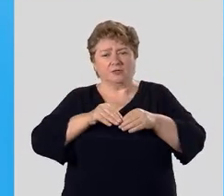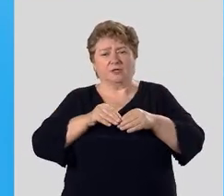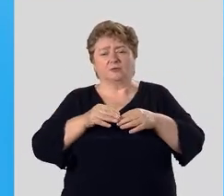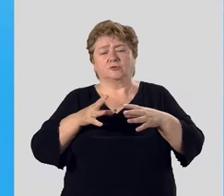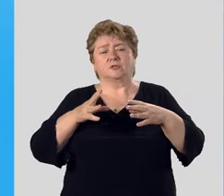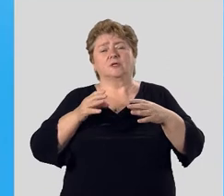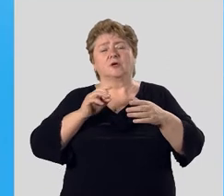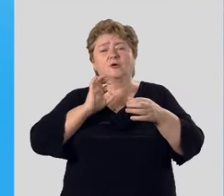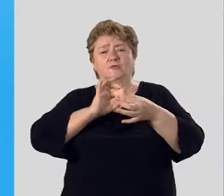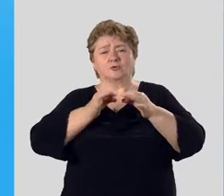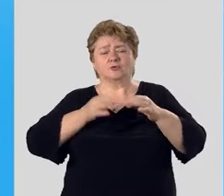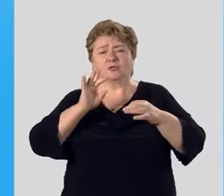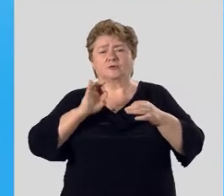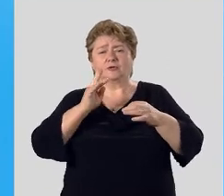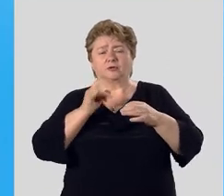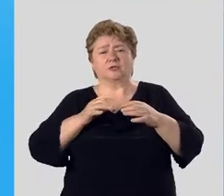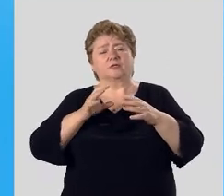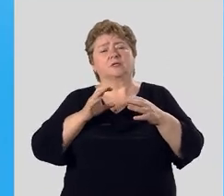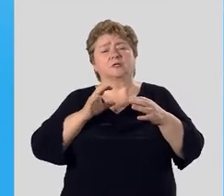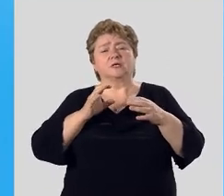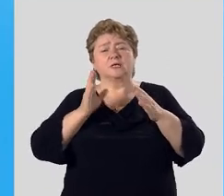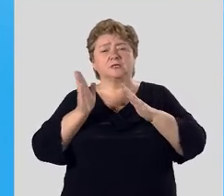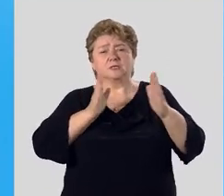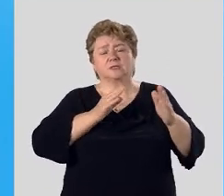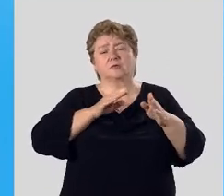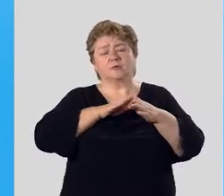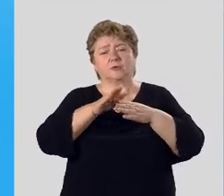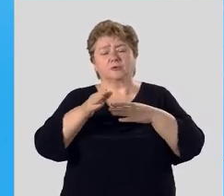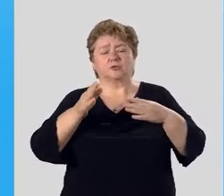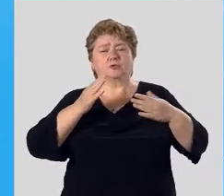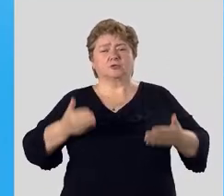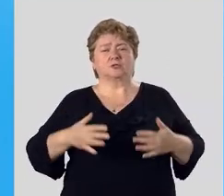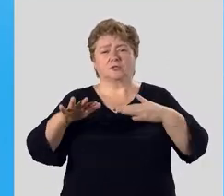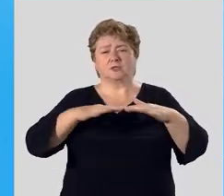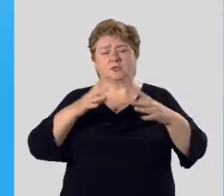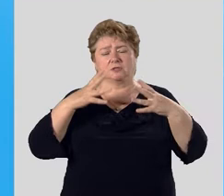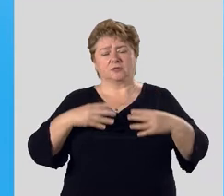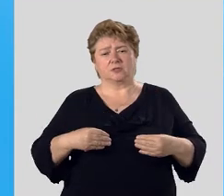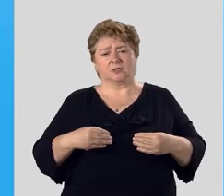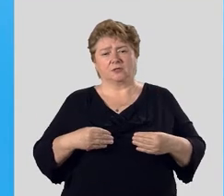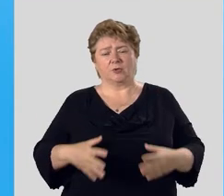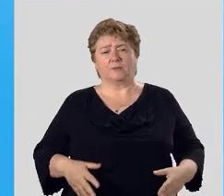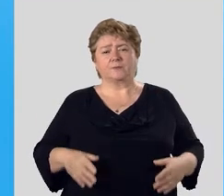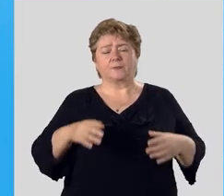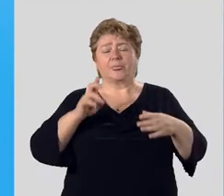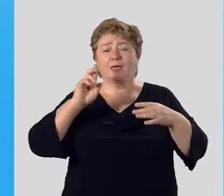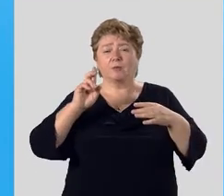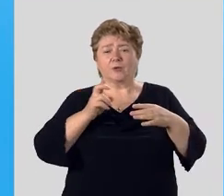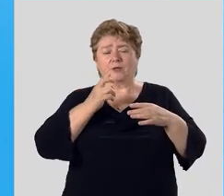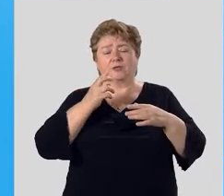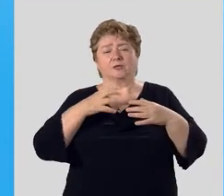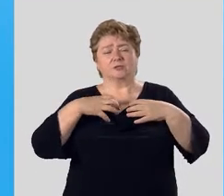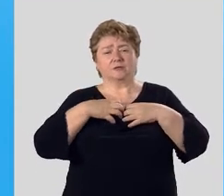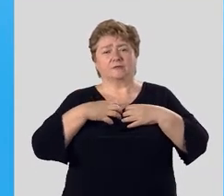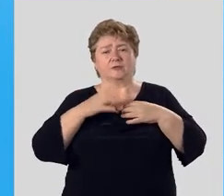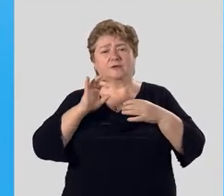объединяются в сложные рефлекторные системы, обеспечивающие жизнедеятельность организма. Биологическое